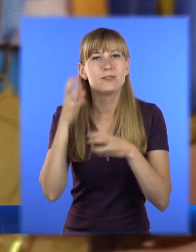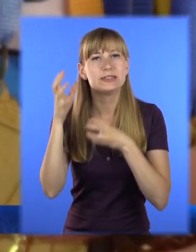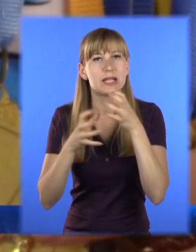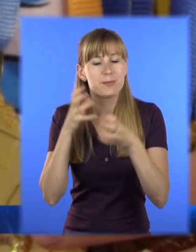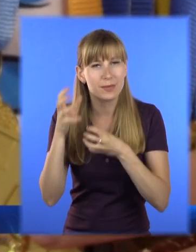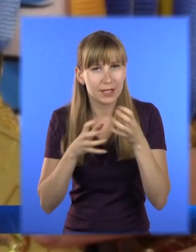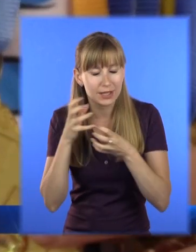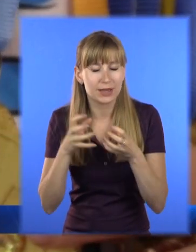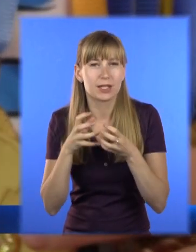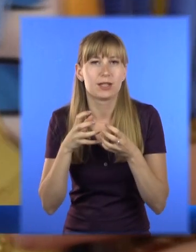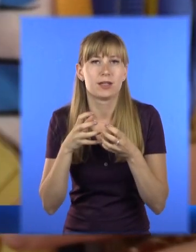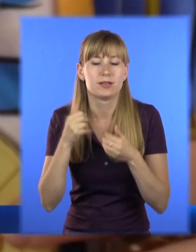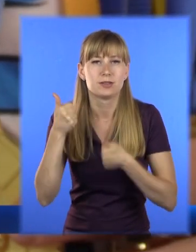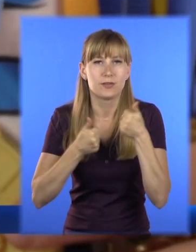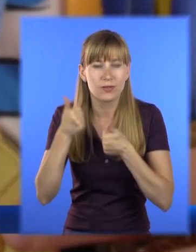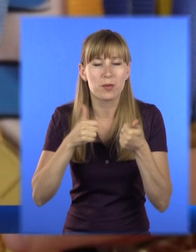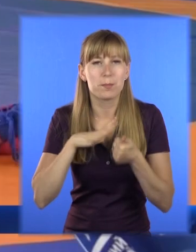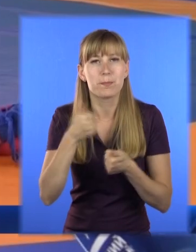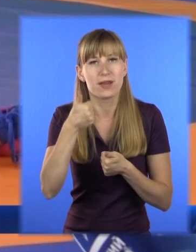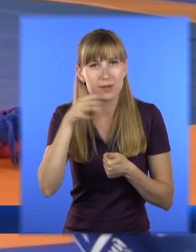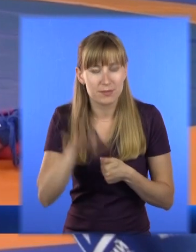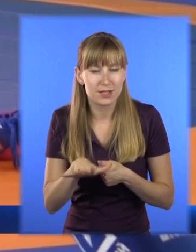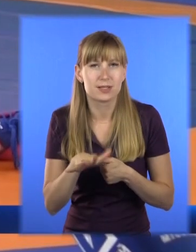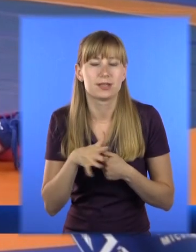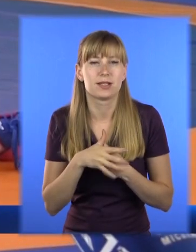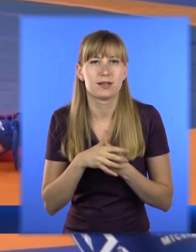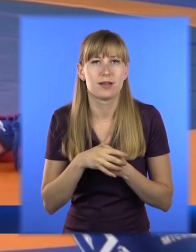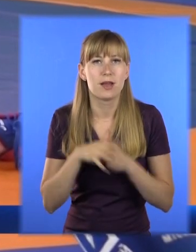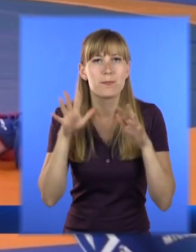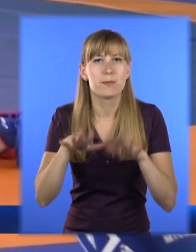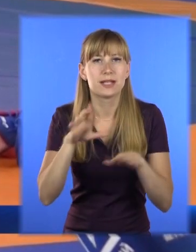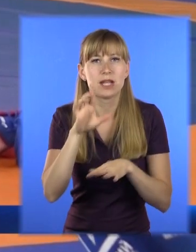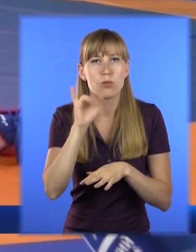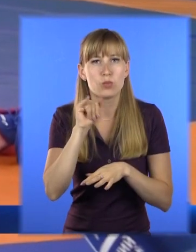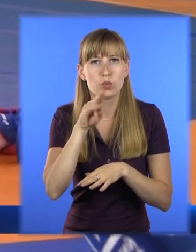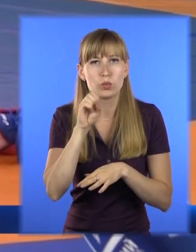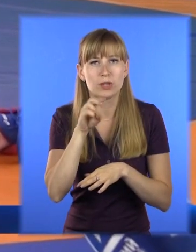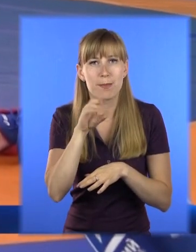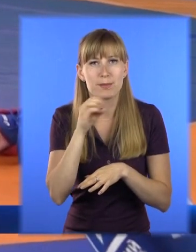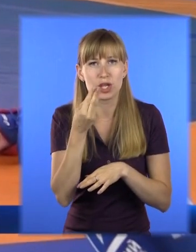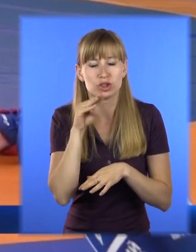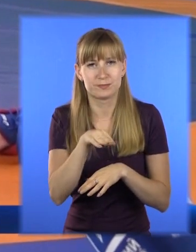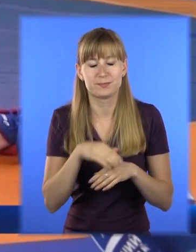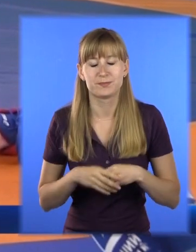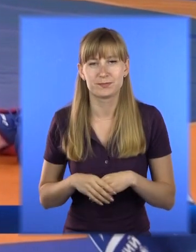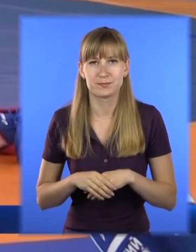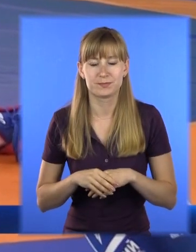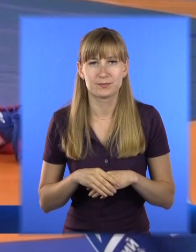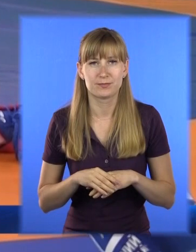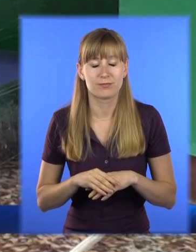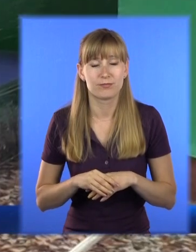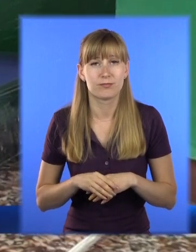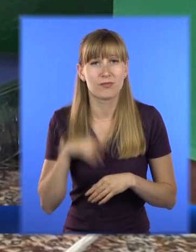найкрасивіша. Це вже всемирний комбат геймс. Перше місце проходив він в